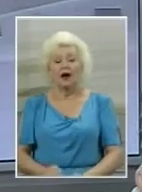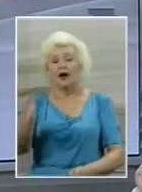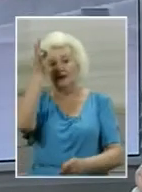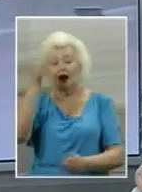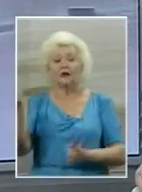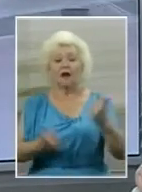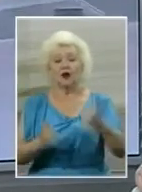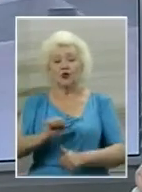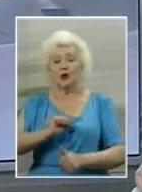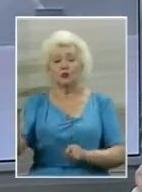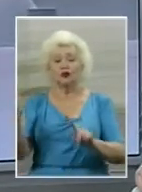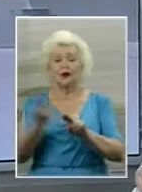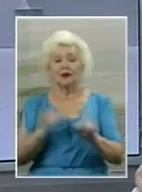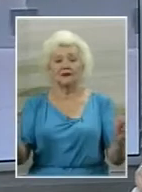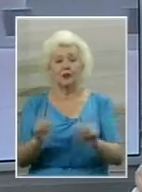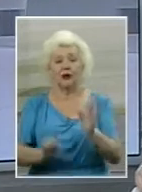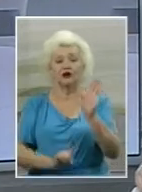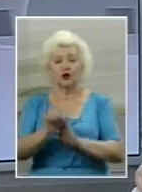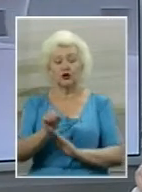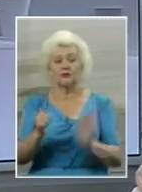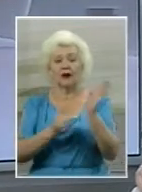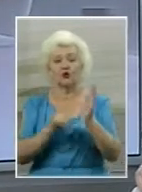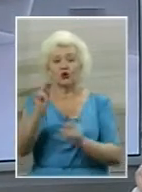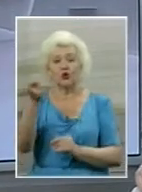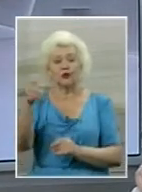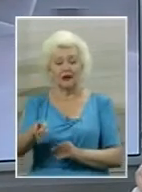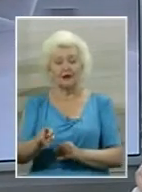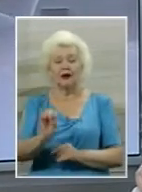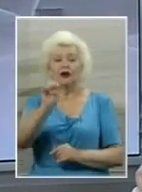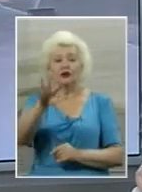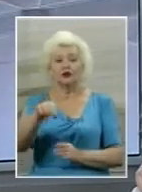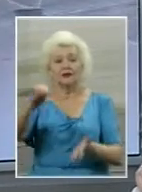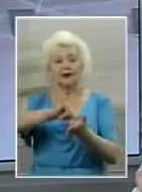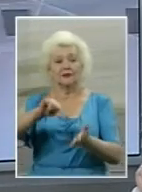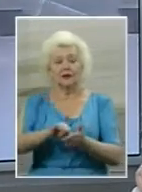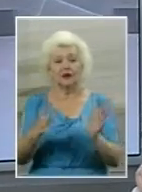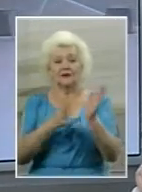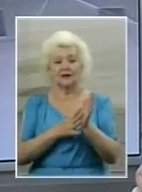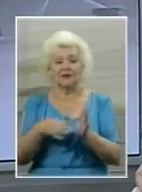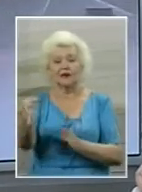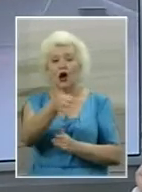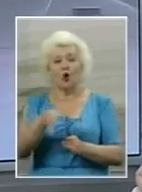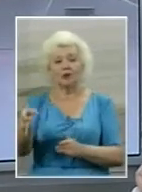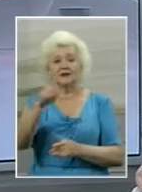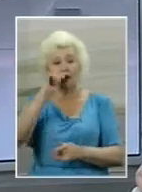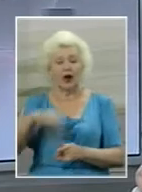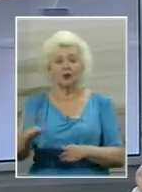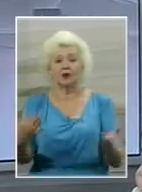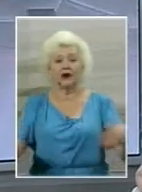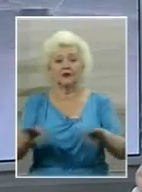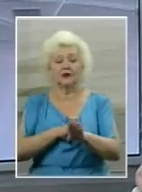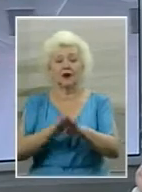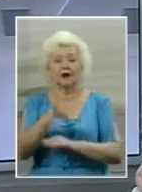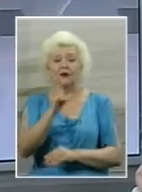Нагадаю, конкурс «Мужність без обмежень» розпочався 6 червня. 14 учасників з 9 областей України. Фінал відбудеться